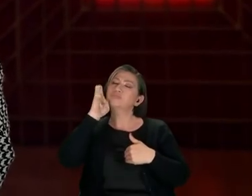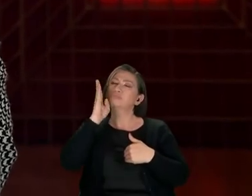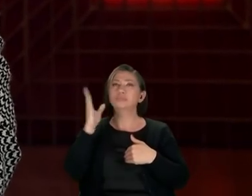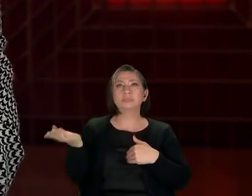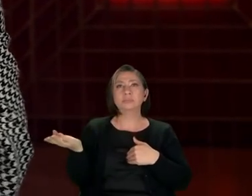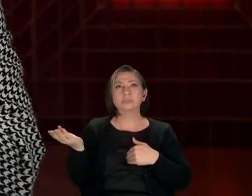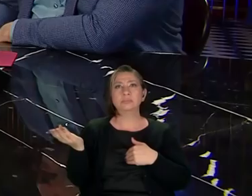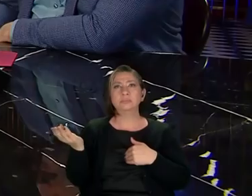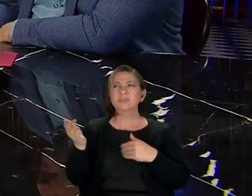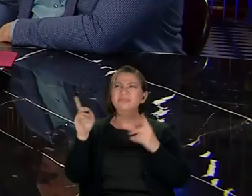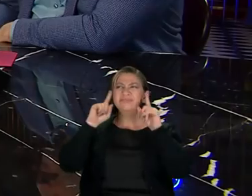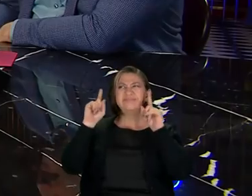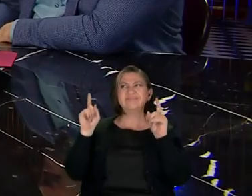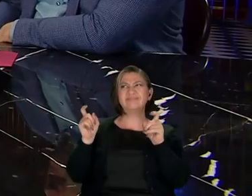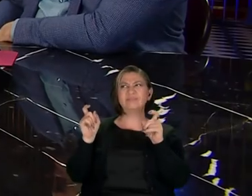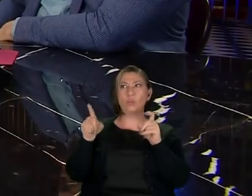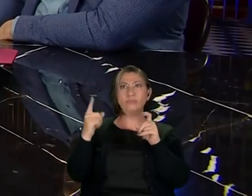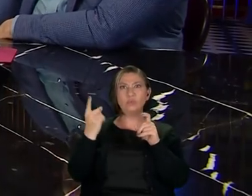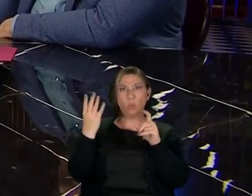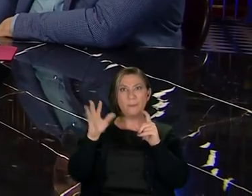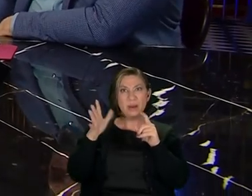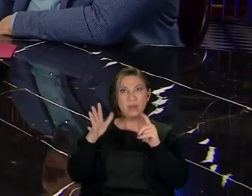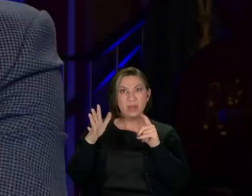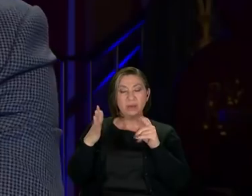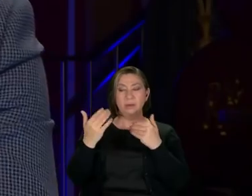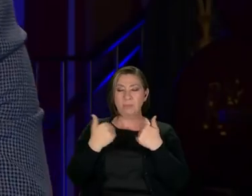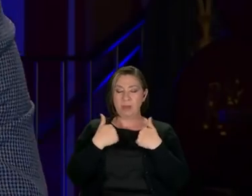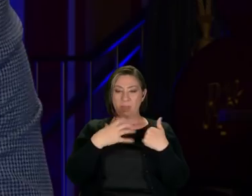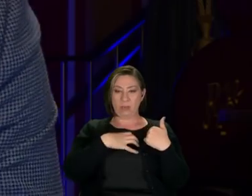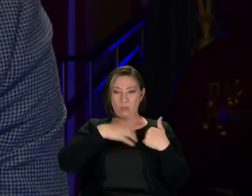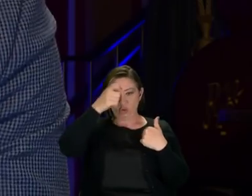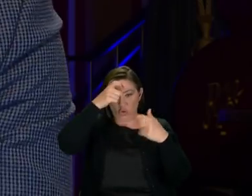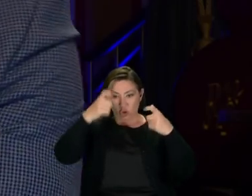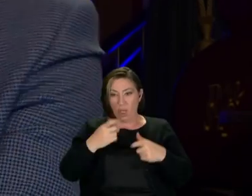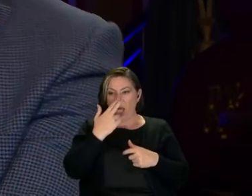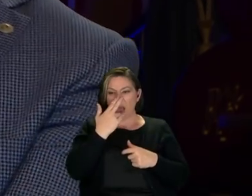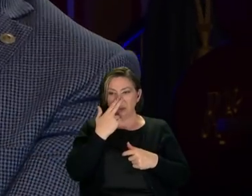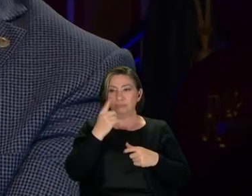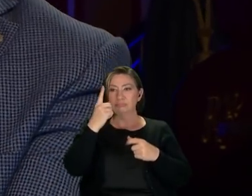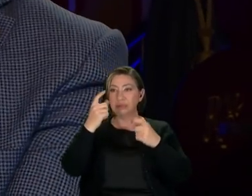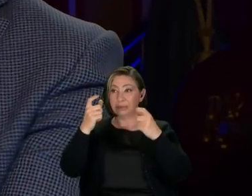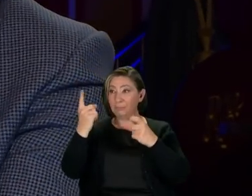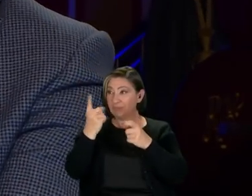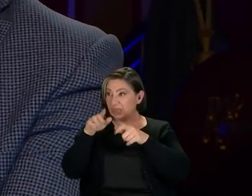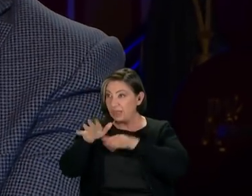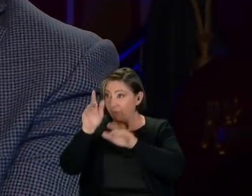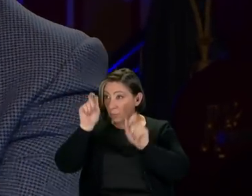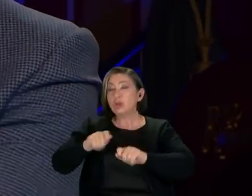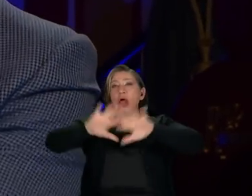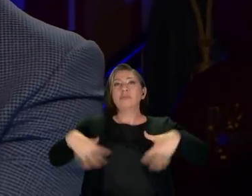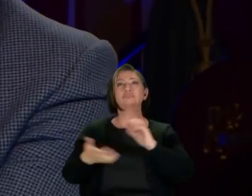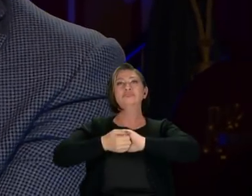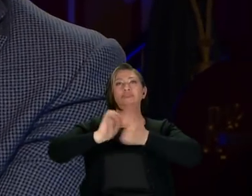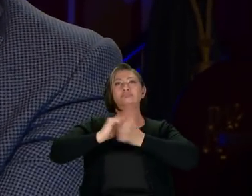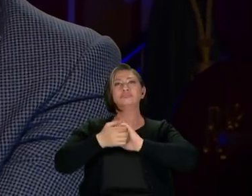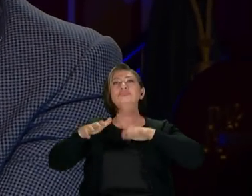ki. Nasıl ya? Böyle bir şey olabilir mi? Çünkü benim kendi memleketimden alışık olduğum şey, bir yerde birisi bir boykot